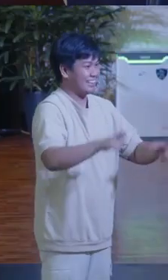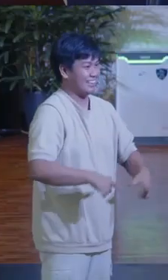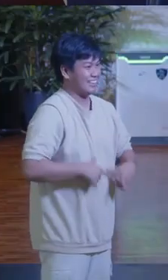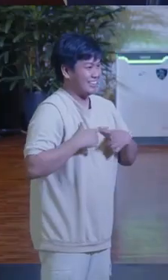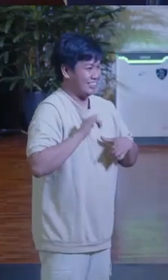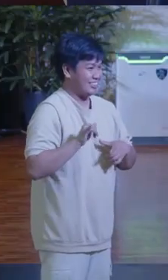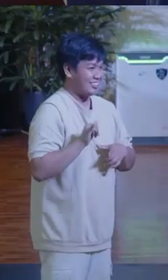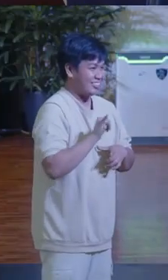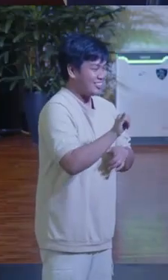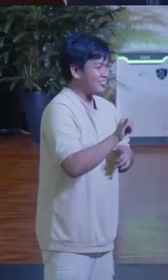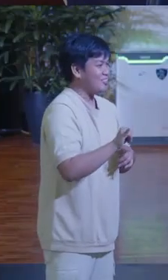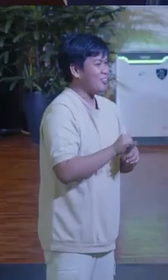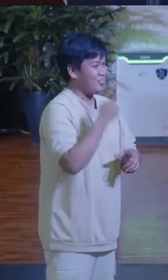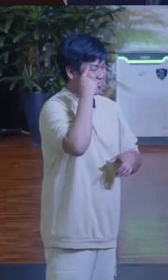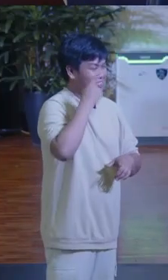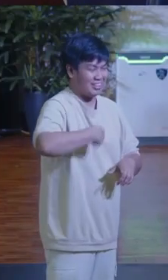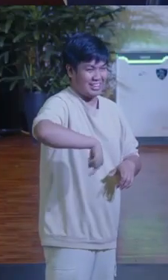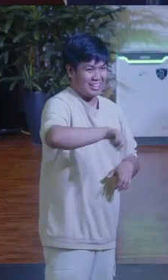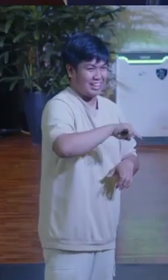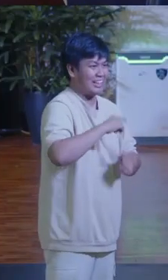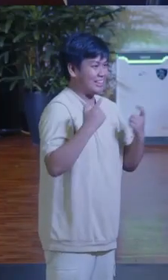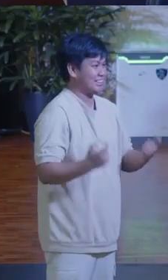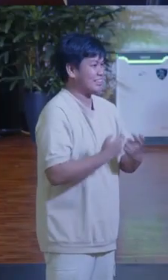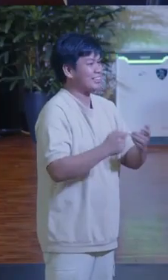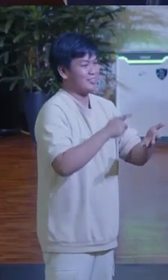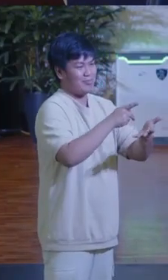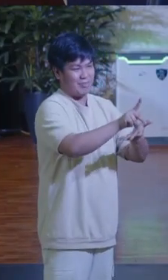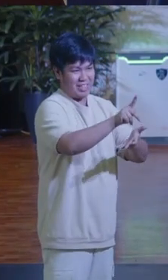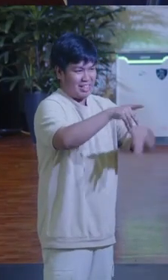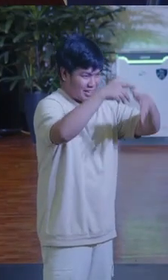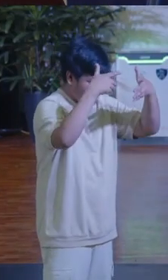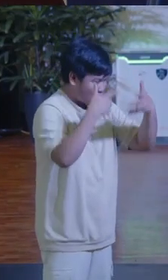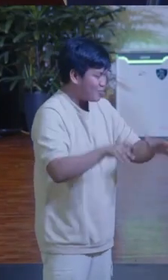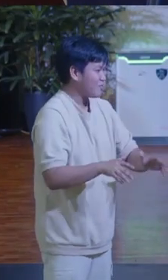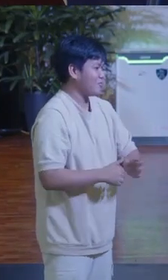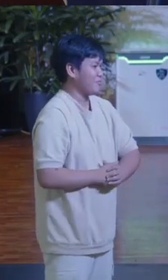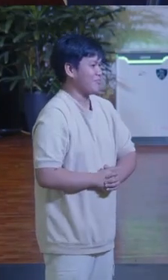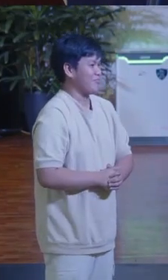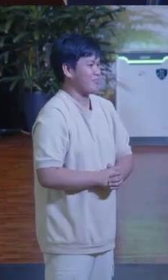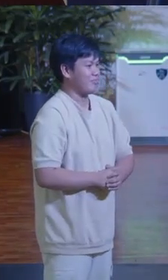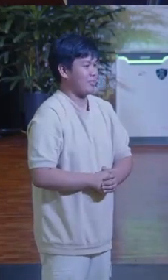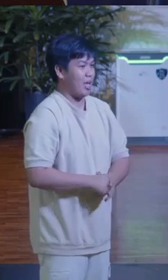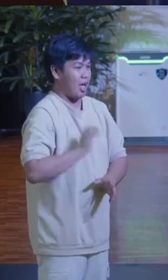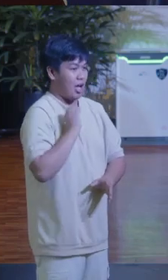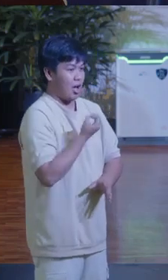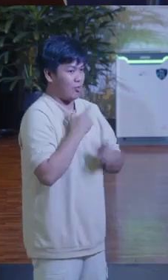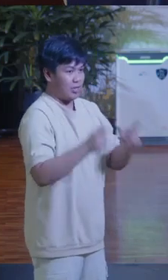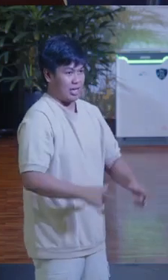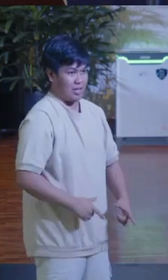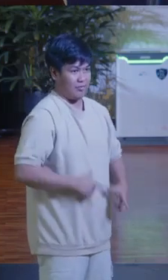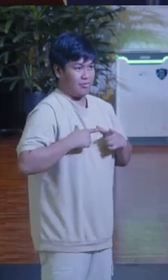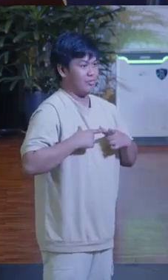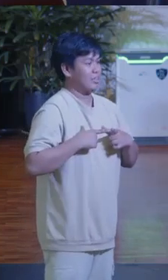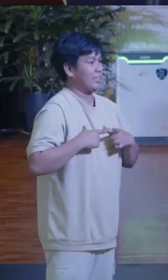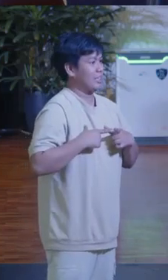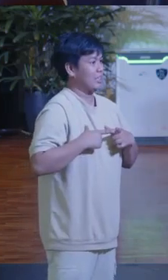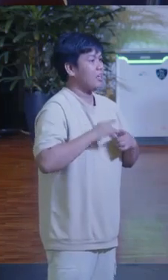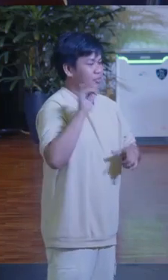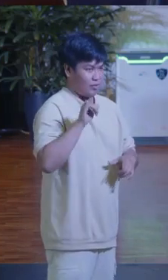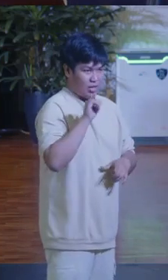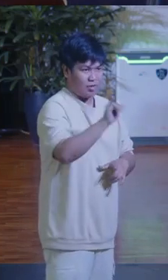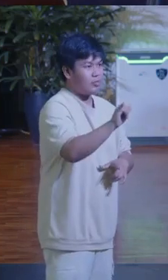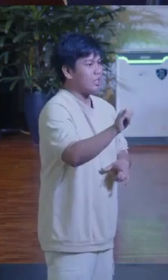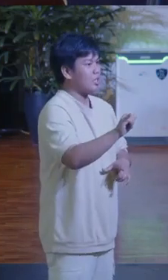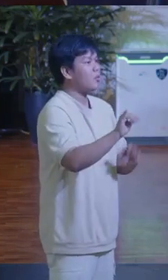sa ating kasalanan, yung pong buhay na yon ay galing sa Kanya. At yung buhay na yon ay walang